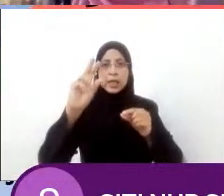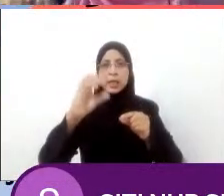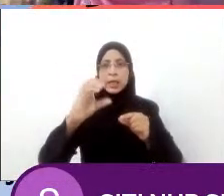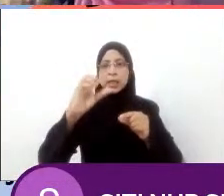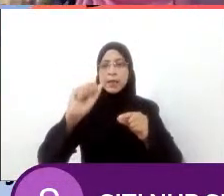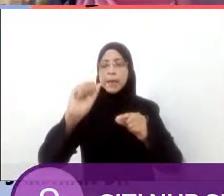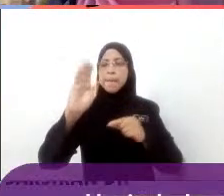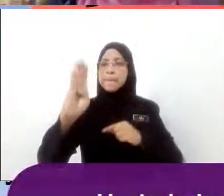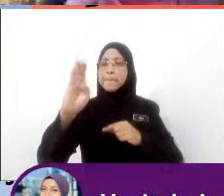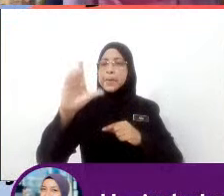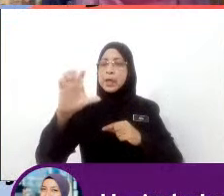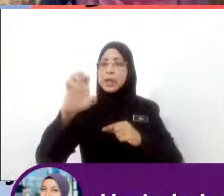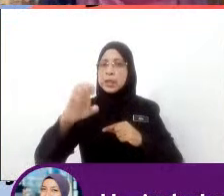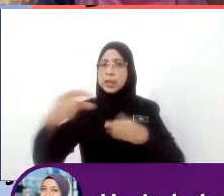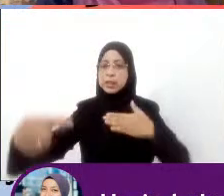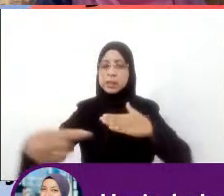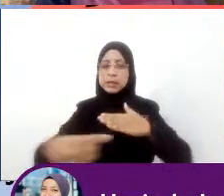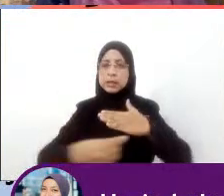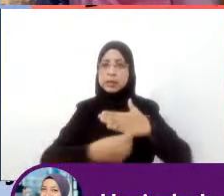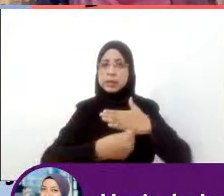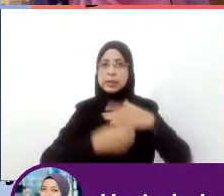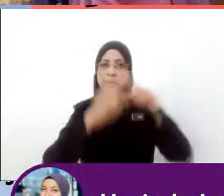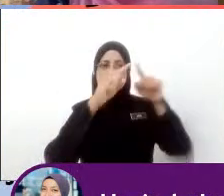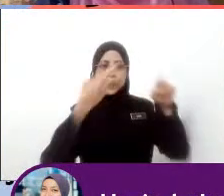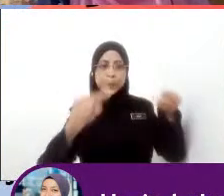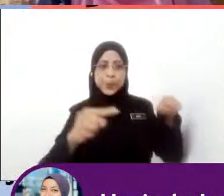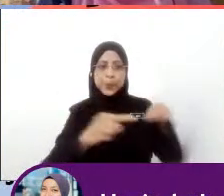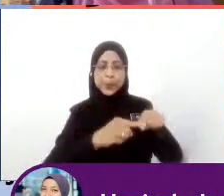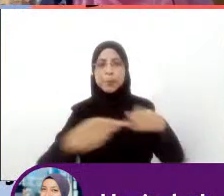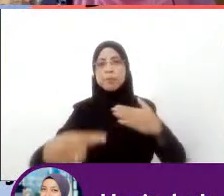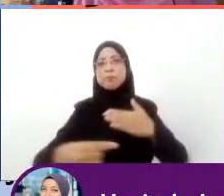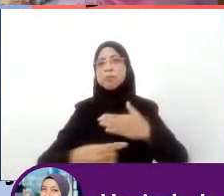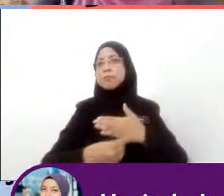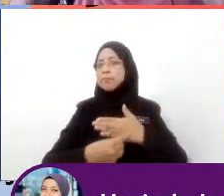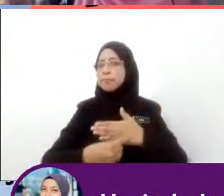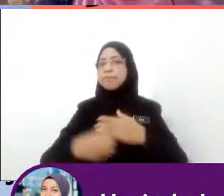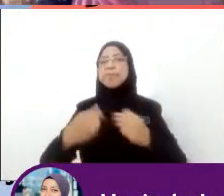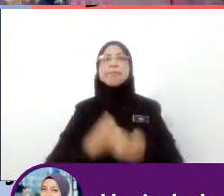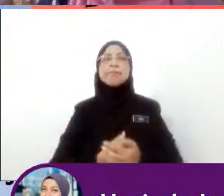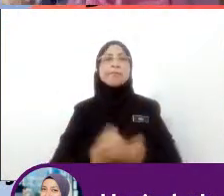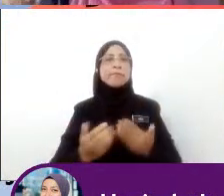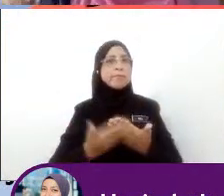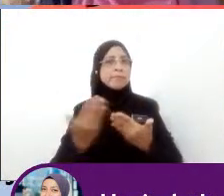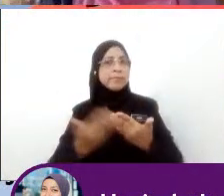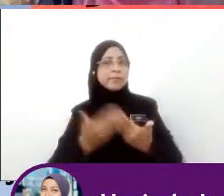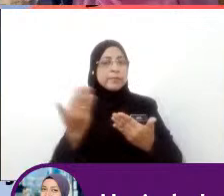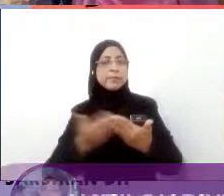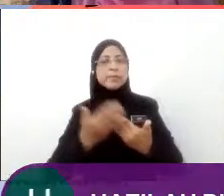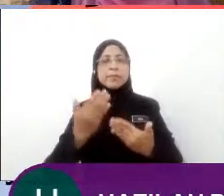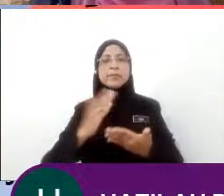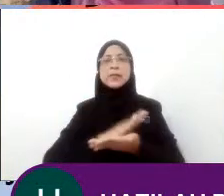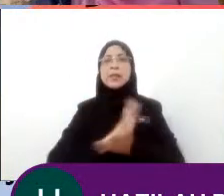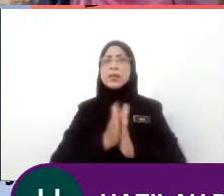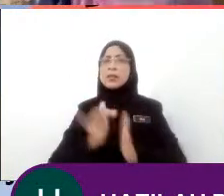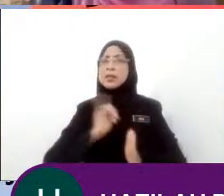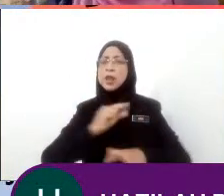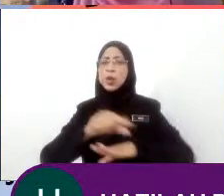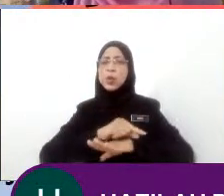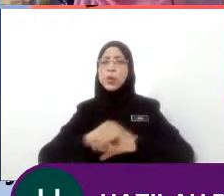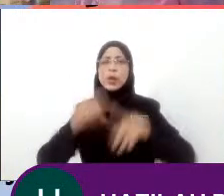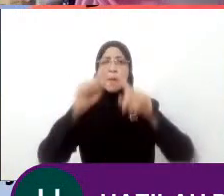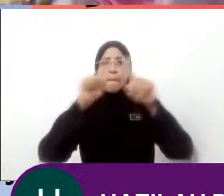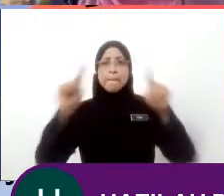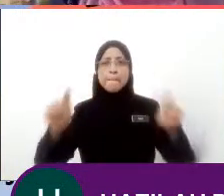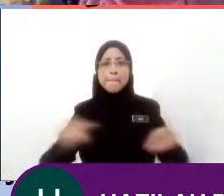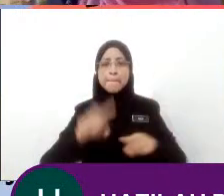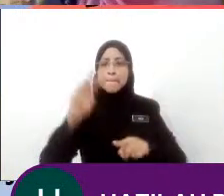kepada jenis komputer, jenis monitor tu. Guna kabel ni sahaja. So yang lain tu kita guna yang terpakai sahaja. Cuma splitter dengan